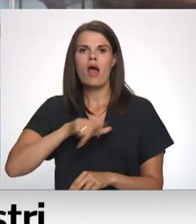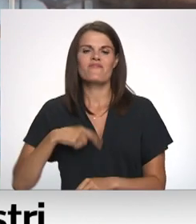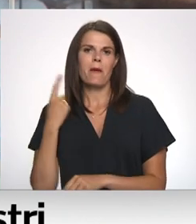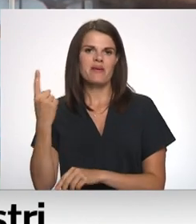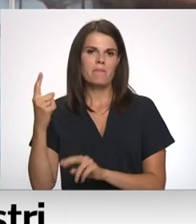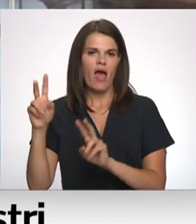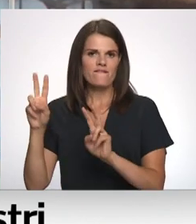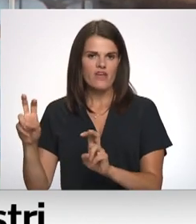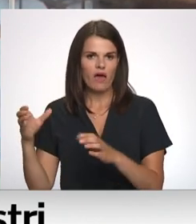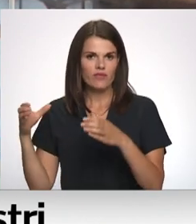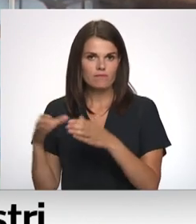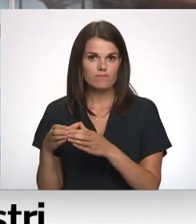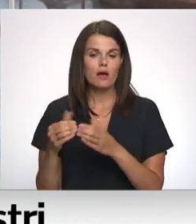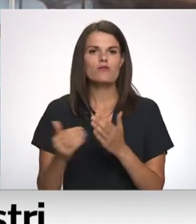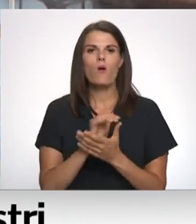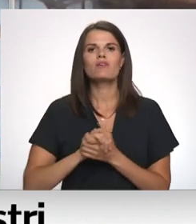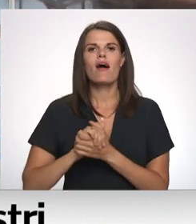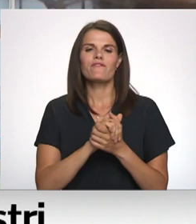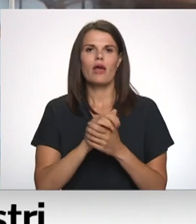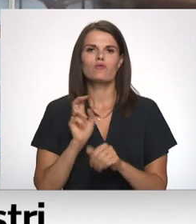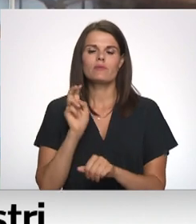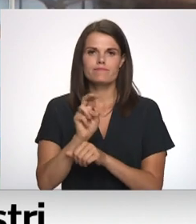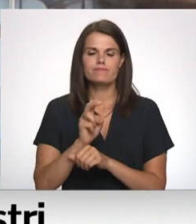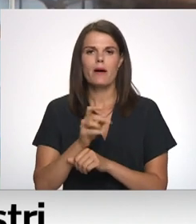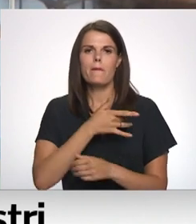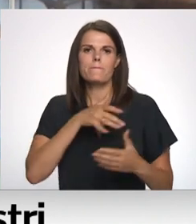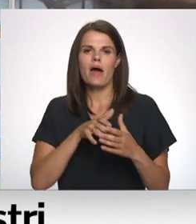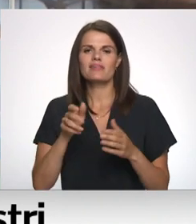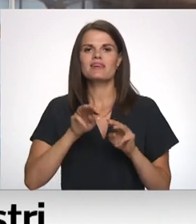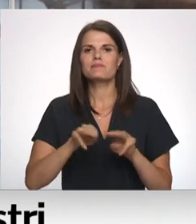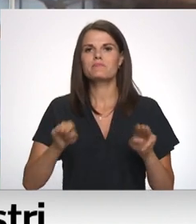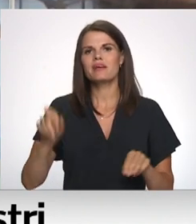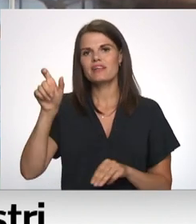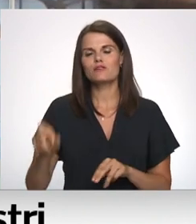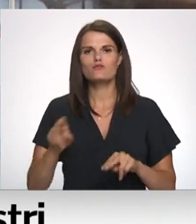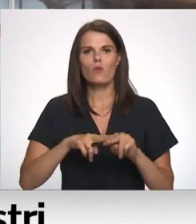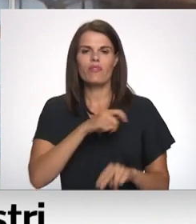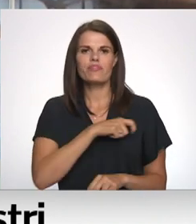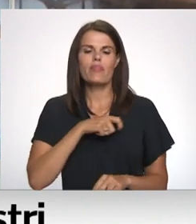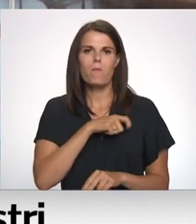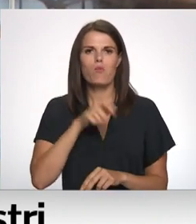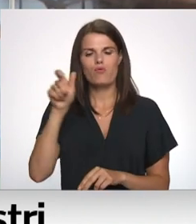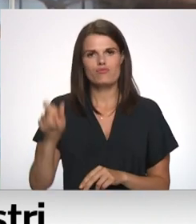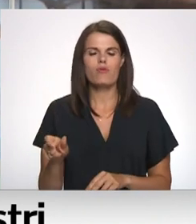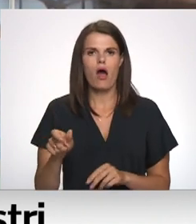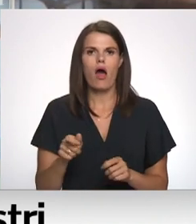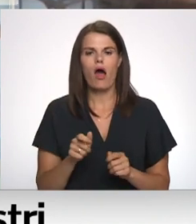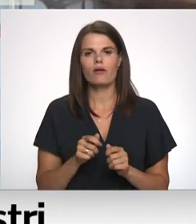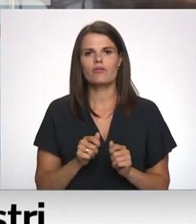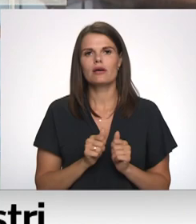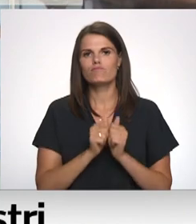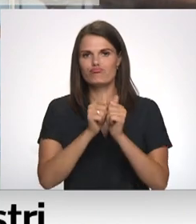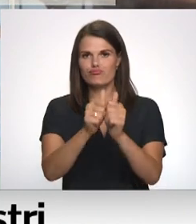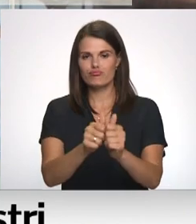vienotība uz Saeimas vēlēšanām dodas partijas ministru un deputātu vadībā, kuri izvēlēti par sarakstu līderiem. Un plašāk